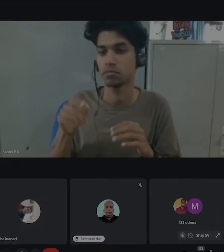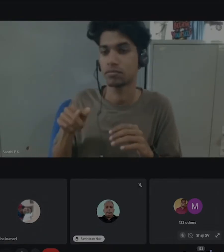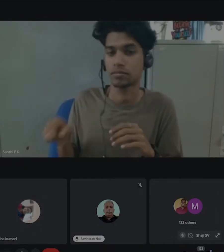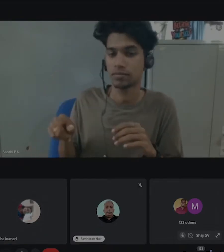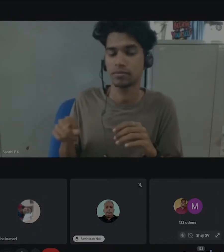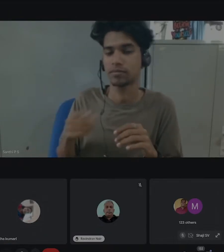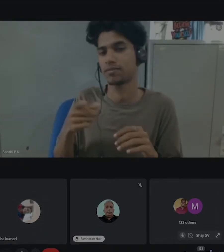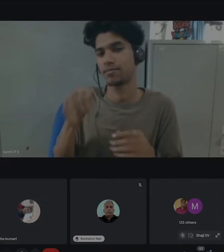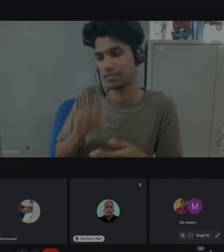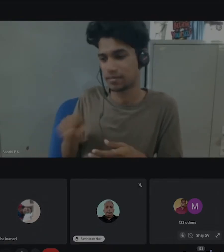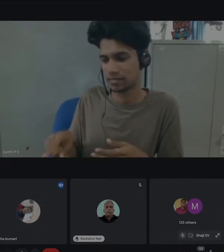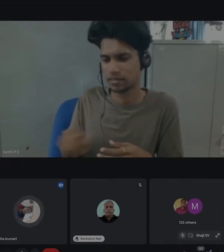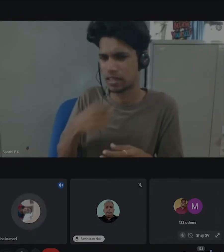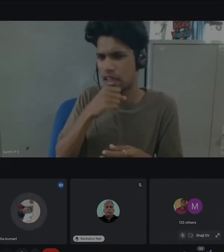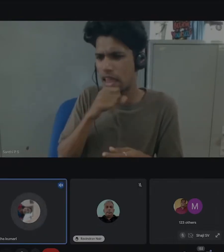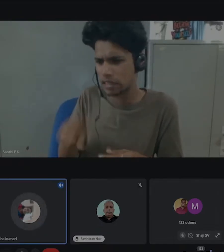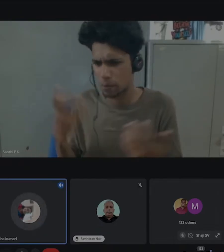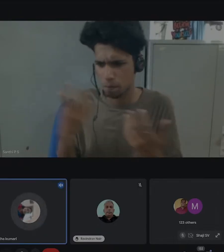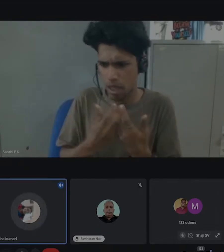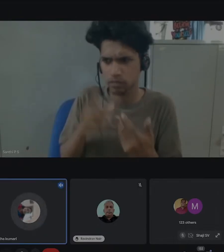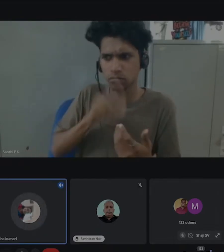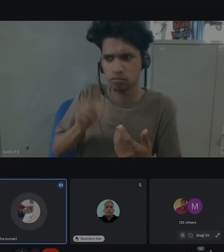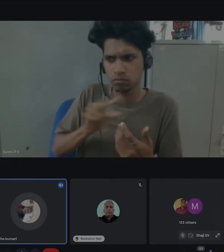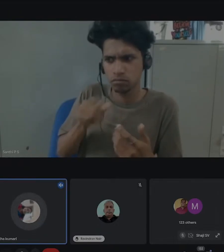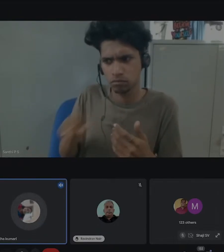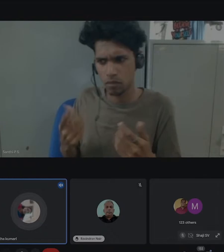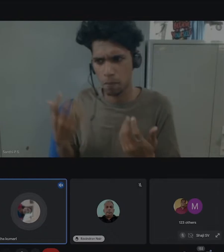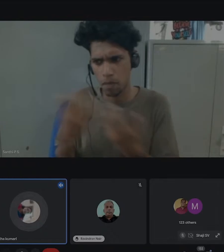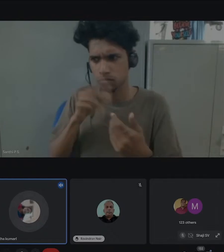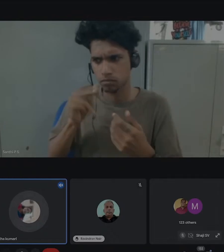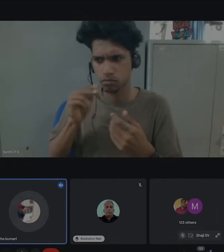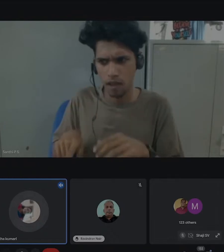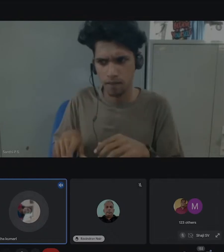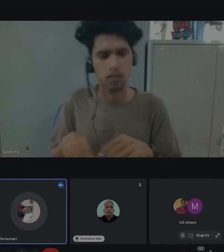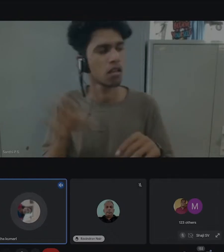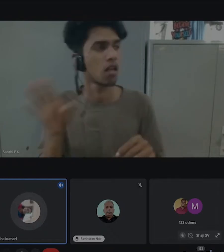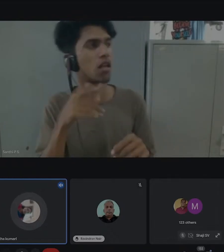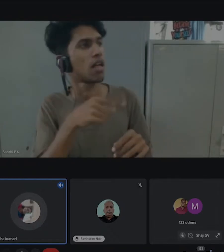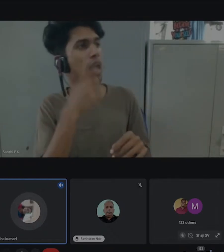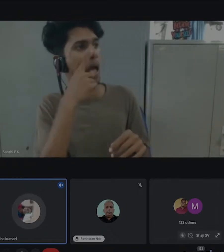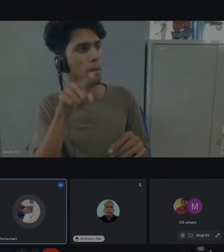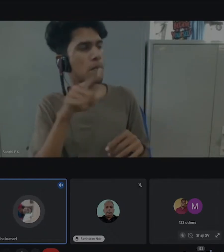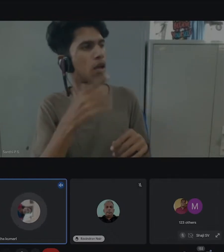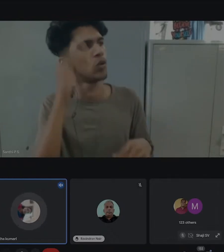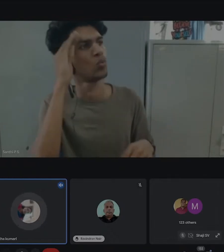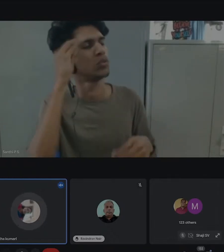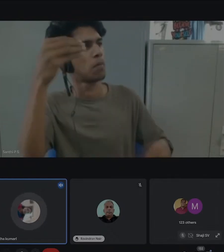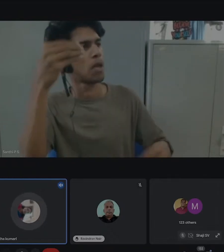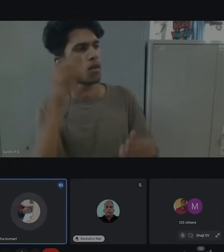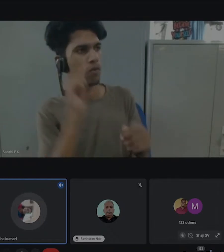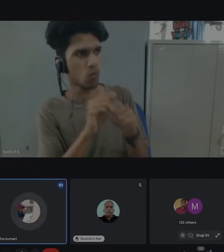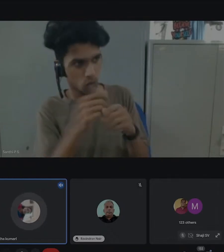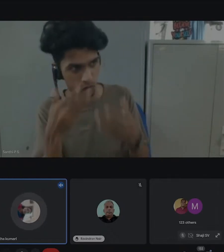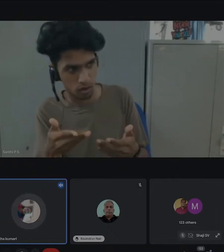സംസാരിക്കുന്നുണ്ടോ എന്നുള്ള സംശയമാണ് അല്ലേ? അതാ എന്നുവെച്ചാ അവര് പറയുന്നത് അമ്മ ജേർണലിസ്റ്റാണ്. അപ്പൊ അമ്മയ്ക്കൊന്നും വീട്ടില്